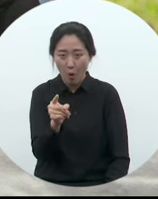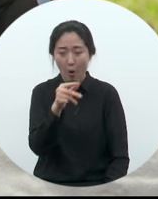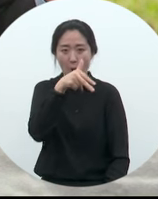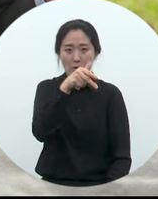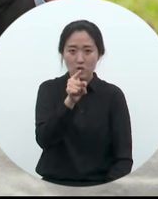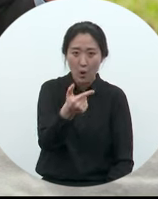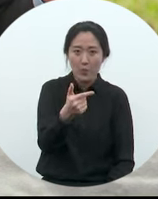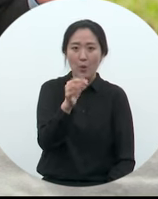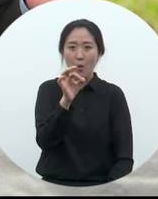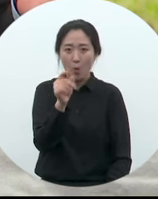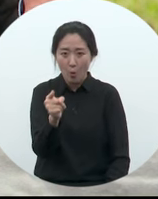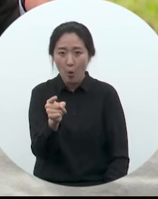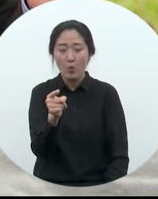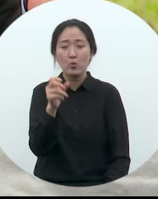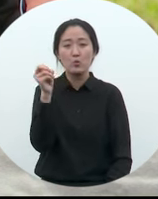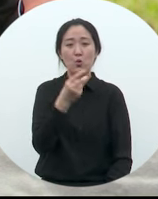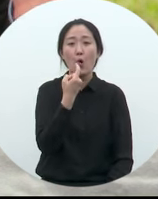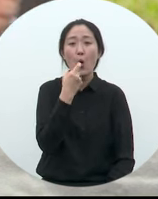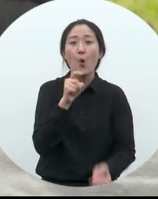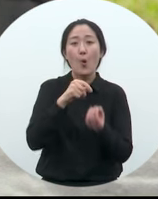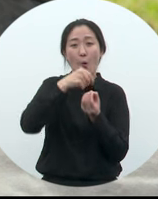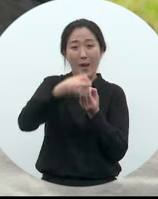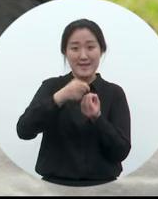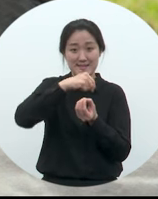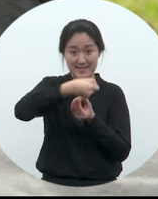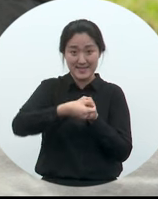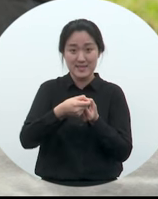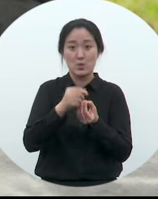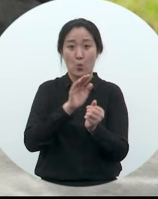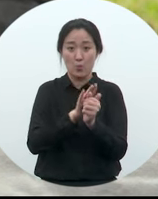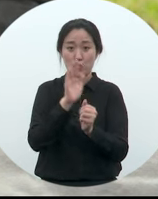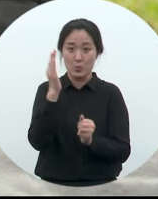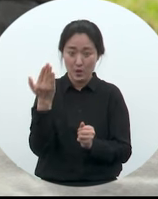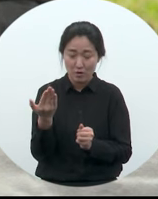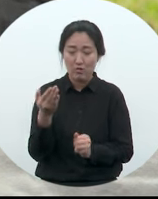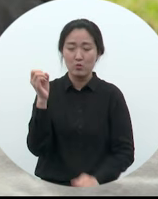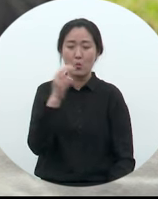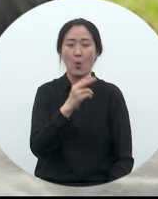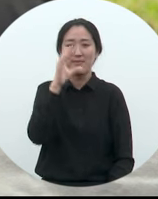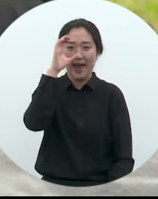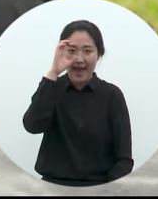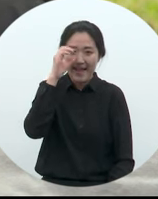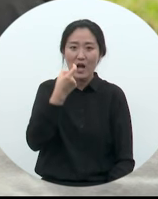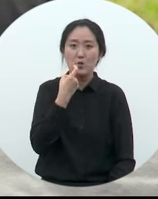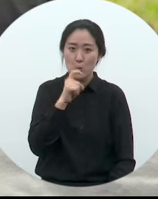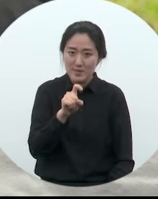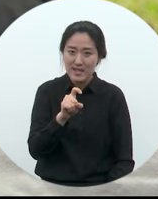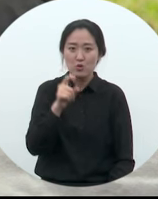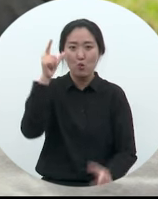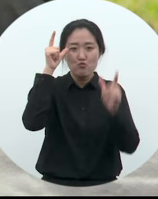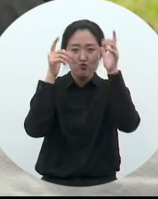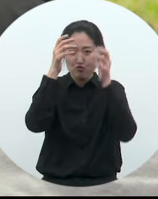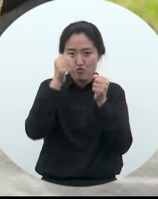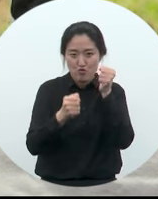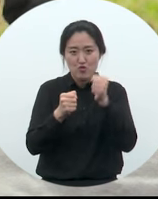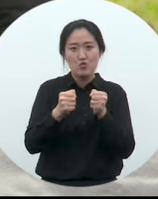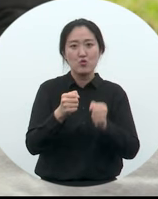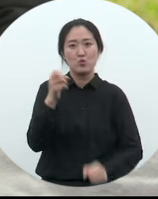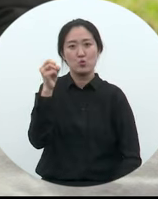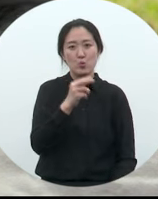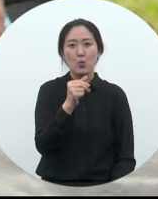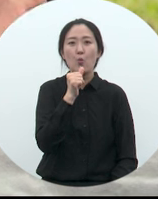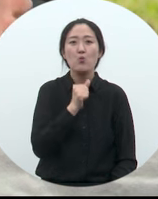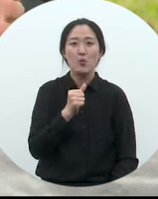이런 생선들 그리고 오렌지 같은 것도 도움이 되고 달걀, 노른자, 그 다음에 우유, 견과류,